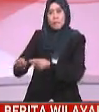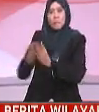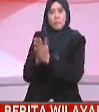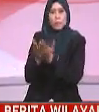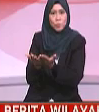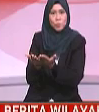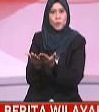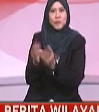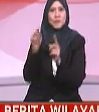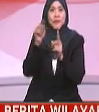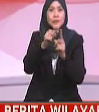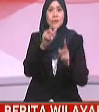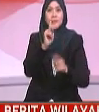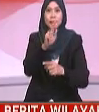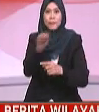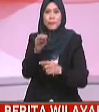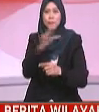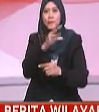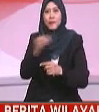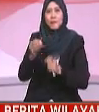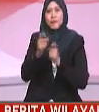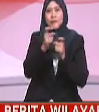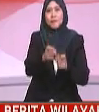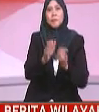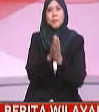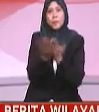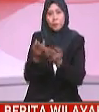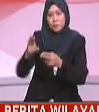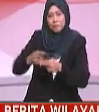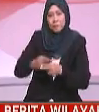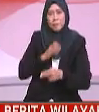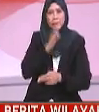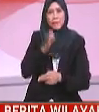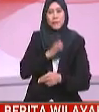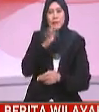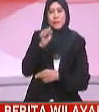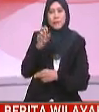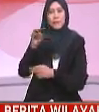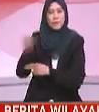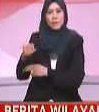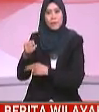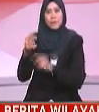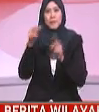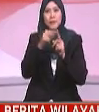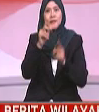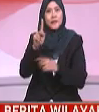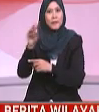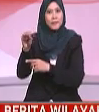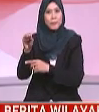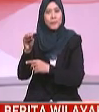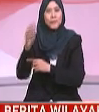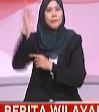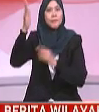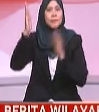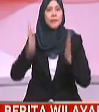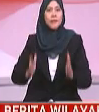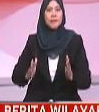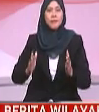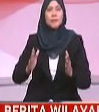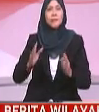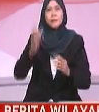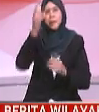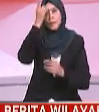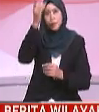kepada Ketua Menteri, diikuti sesi penyampaian buku ringkasan eksekutif SMJ dari Ketua Menteri kepada Speaker Dewan Undangan Negeri